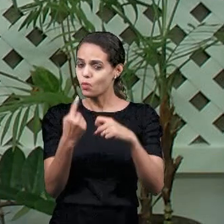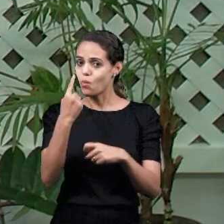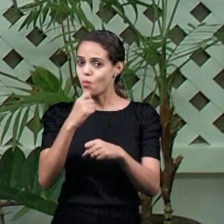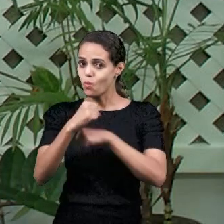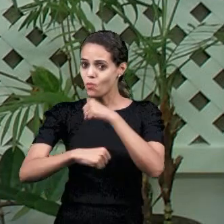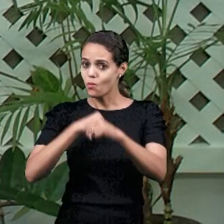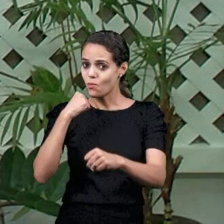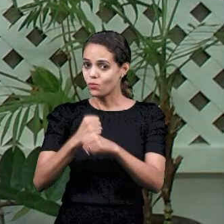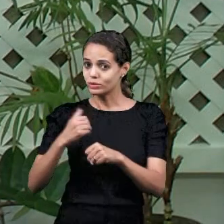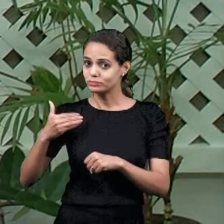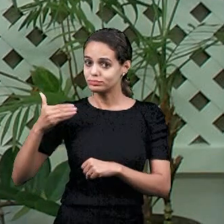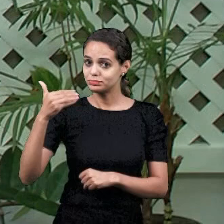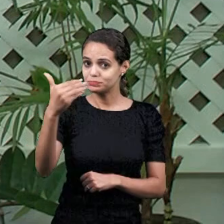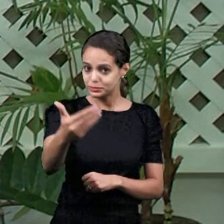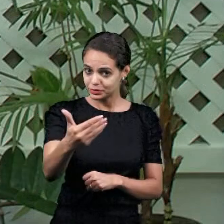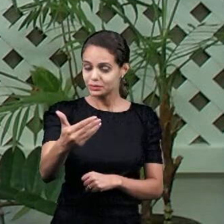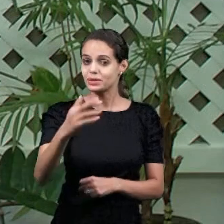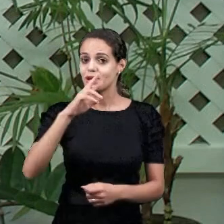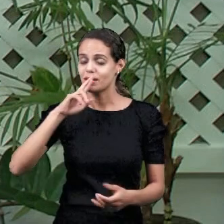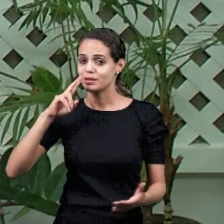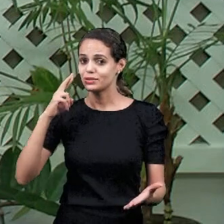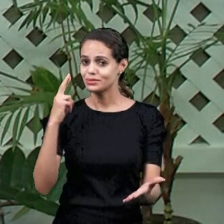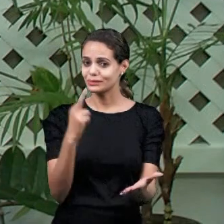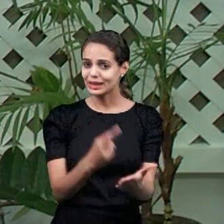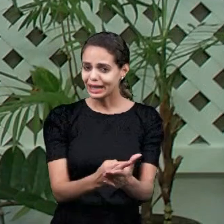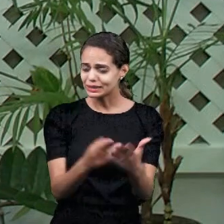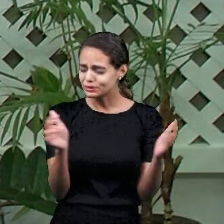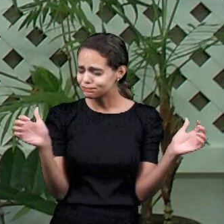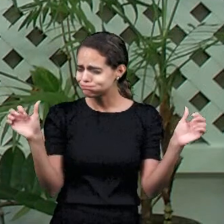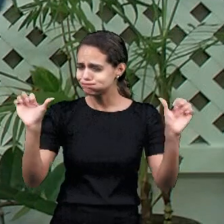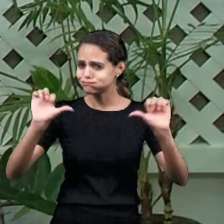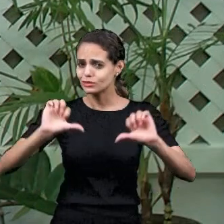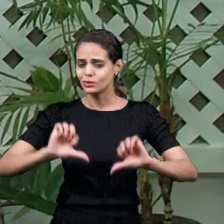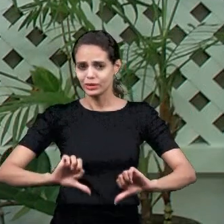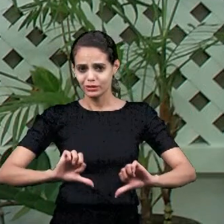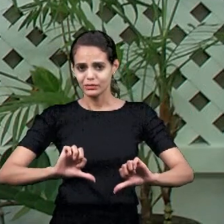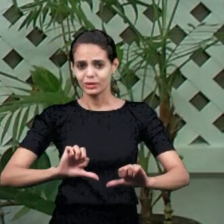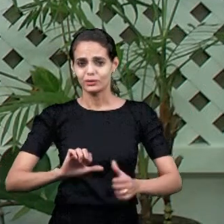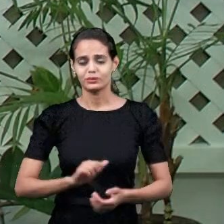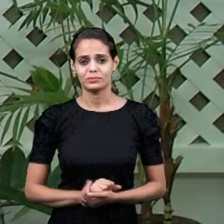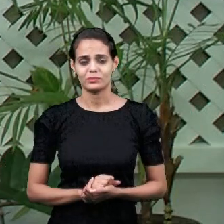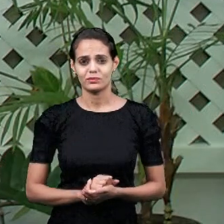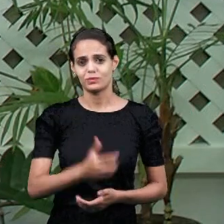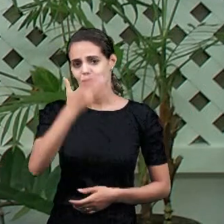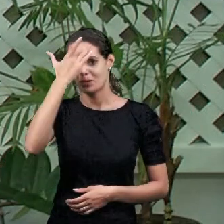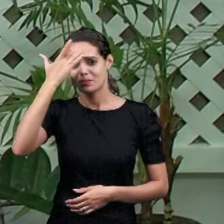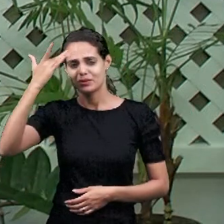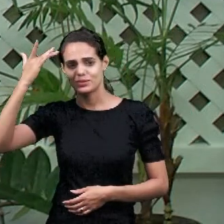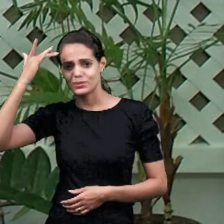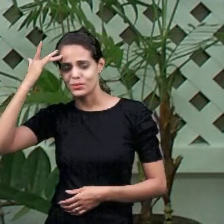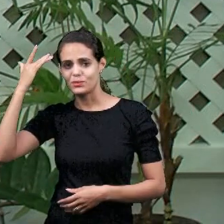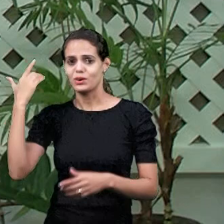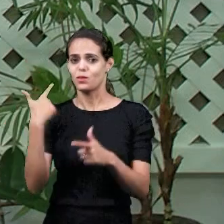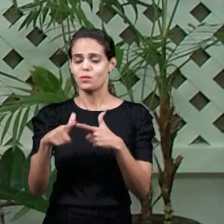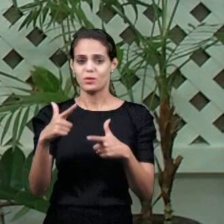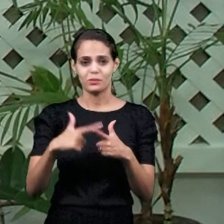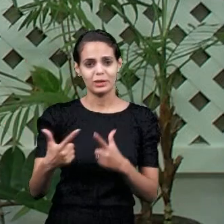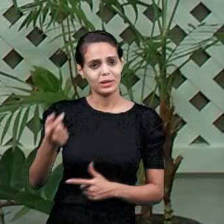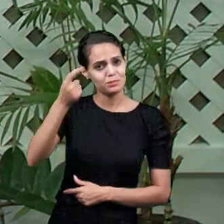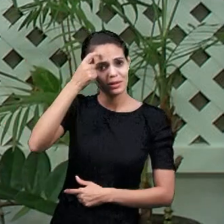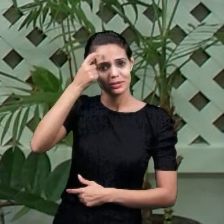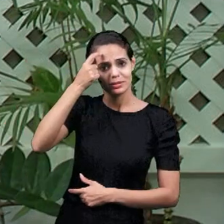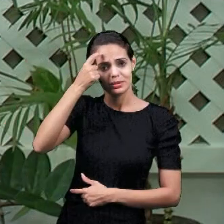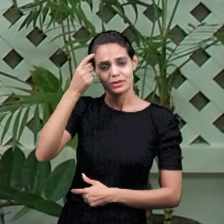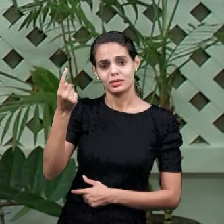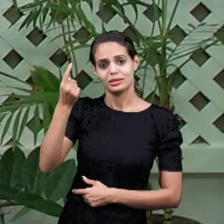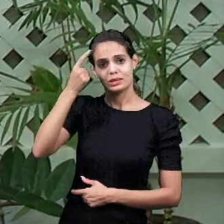de ce mal qui a pris quelques-uns. Il y a eu des séquelles, la pensée qui a été